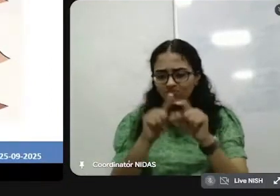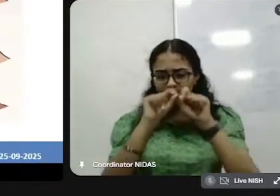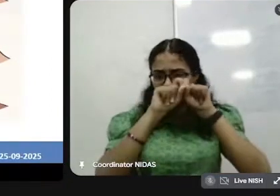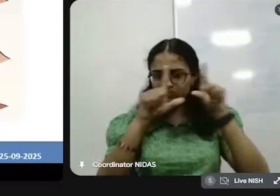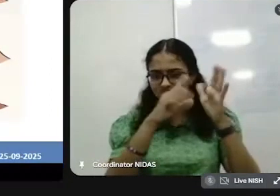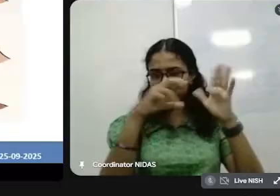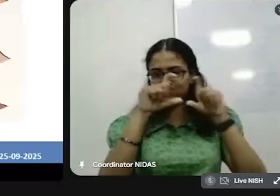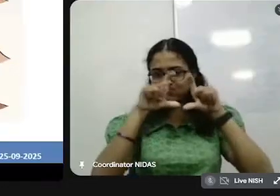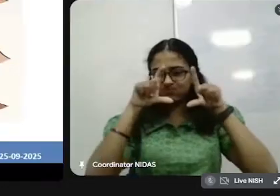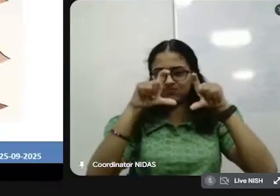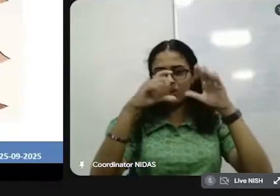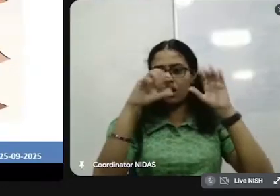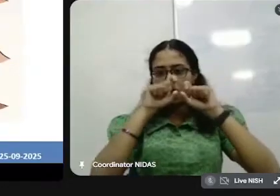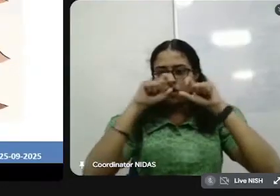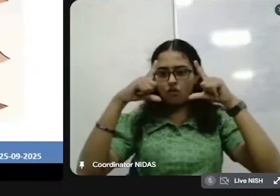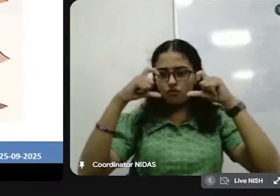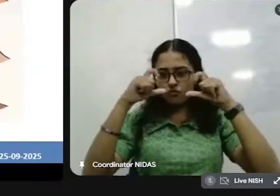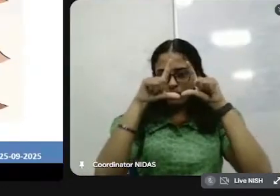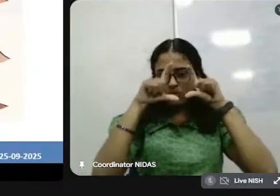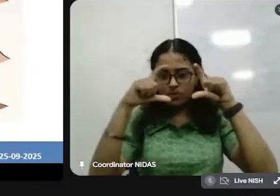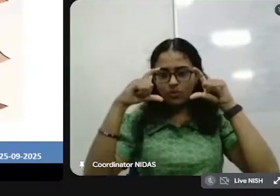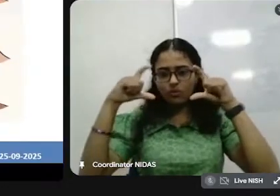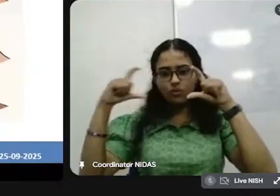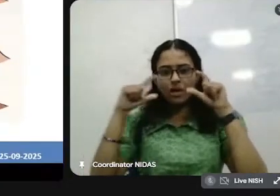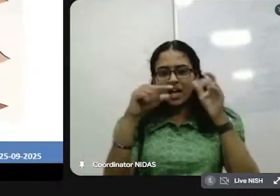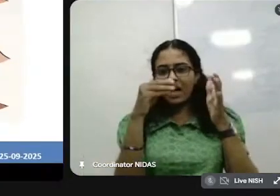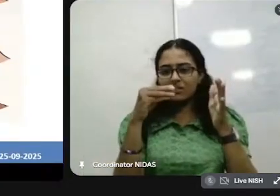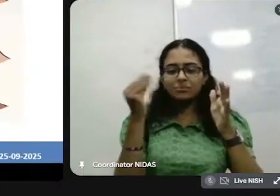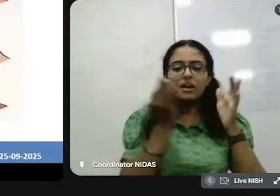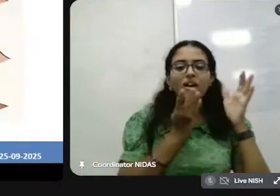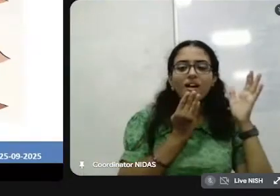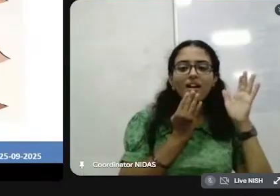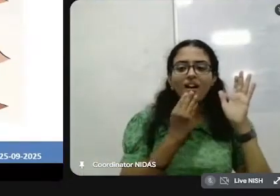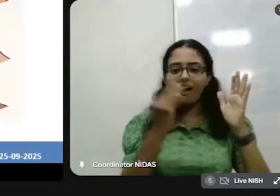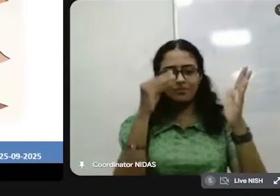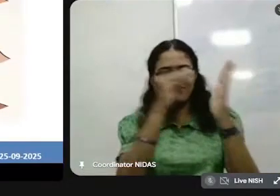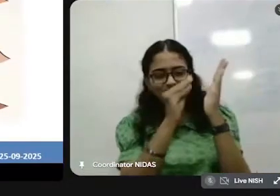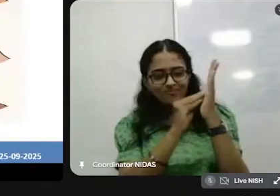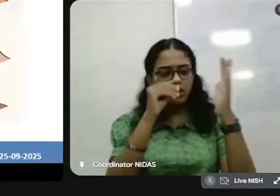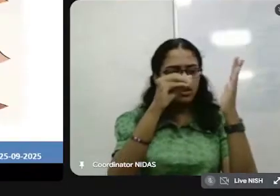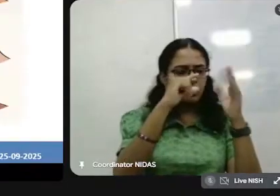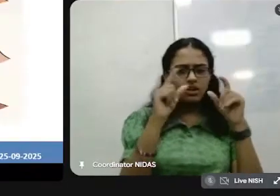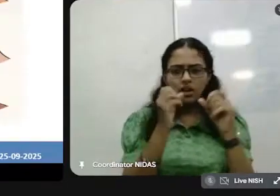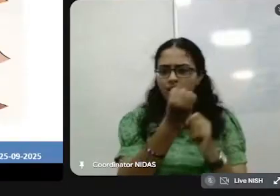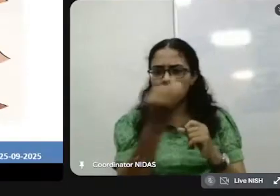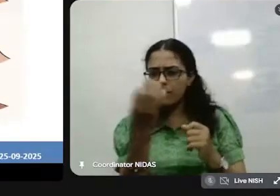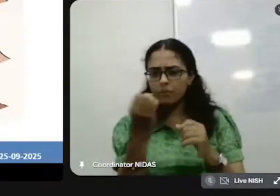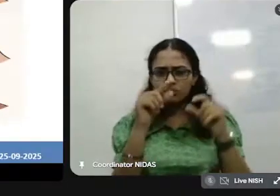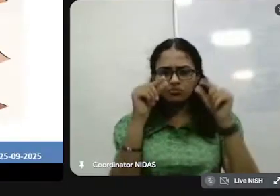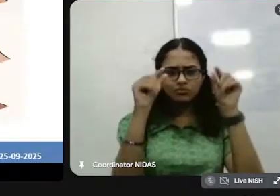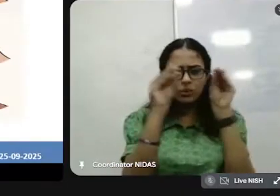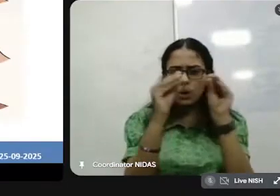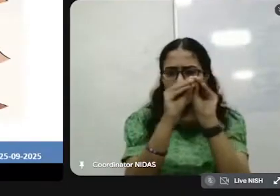കളർ അനുസരിച്ച് കാർഡ് സോർട്ട് ചെയ്യുന്നുണ്ട് അല്ലെ? അപ്പൊ അതേപോലെ കളർ അനുസരിച്ച് കാർഡ് സോർട്ട് ചെയ്യാനോ അല്ല നമ്പർ അനുസരിച്ച് കാർഡ് ഒന്നിച്ച്